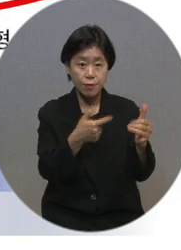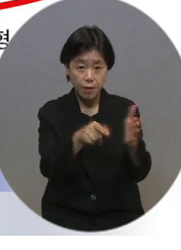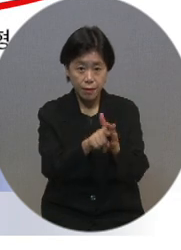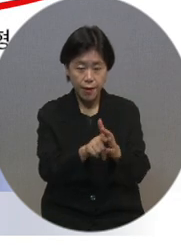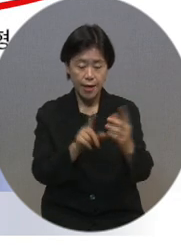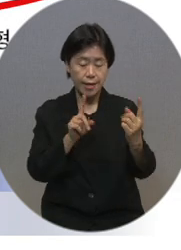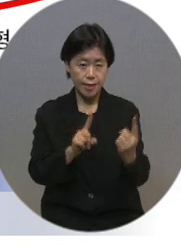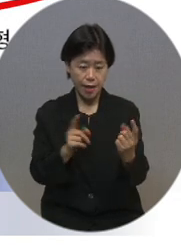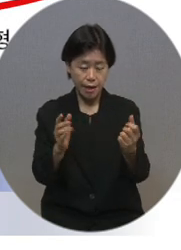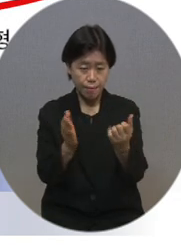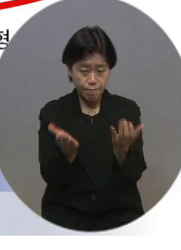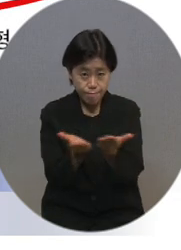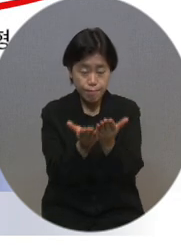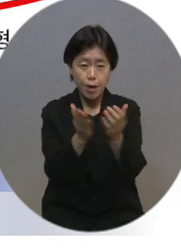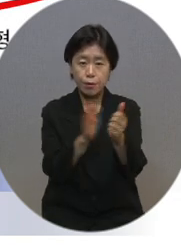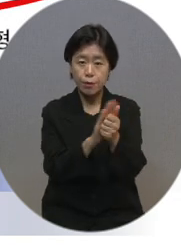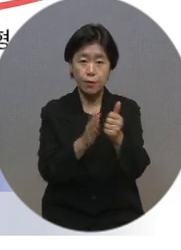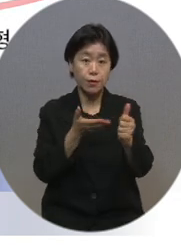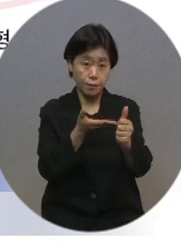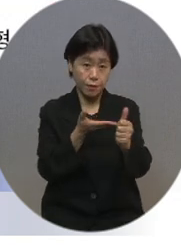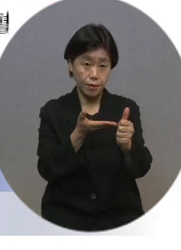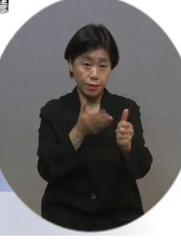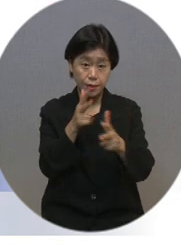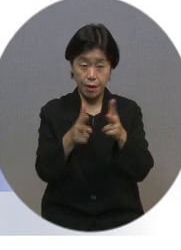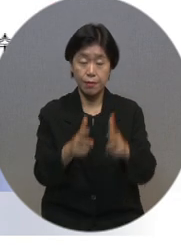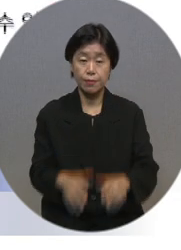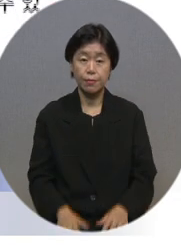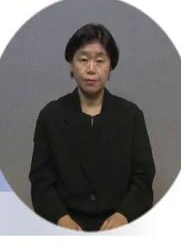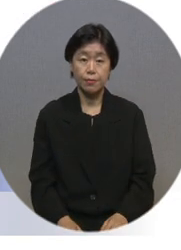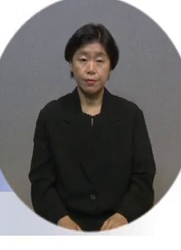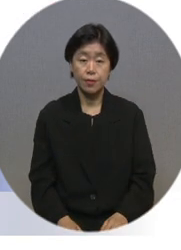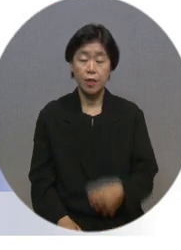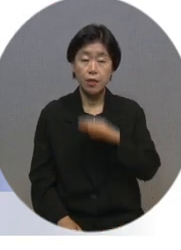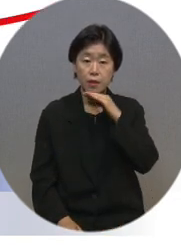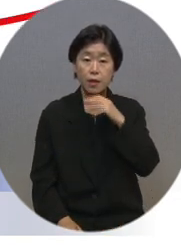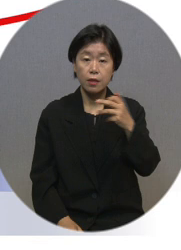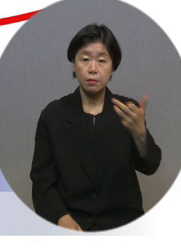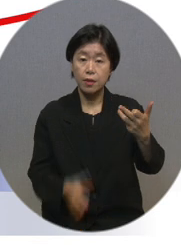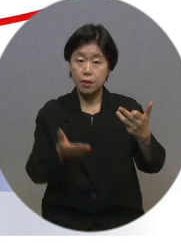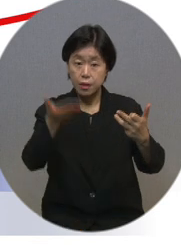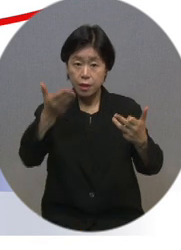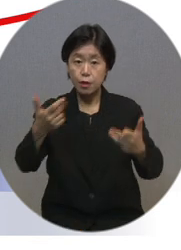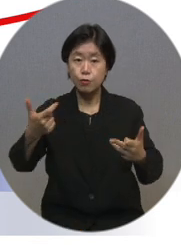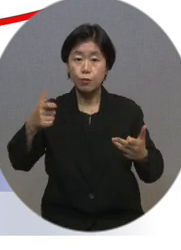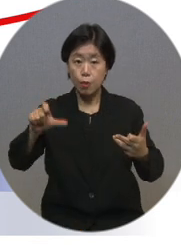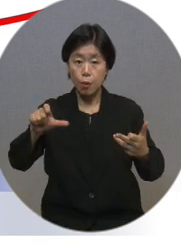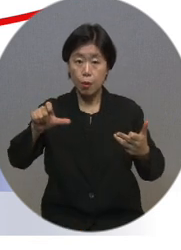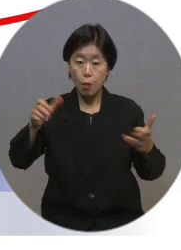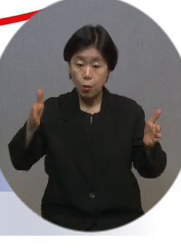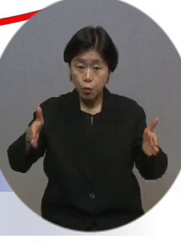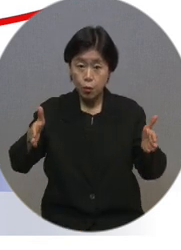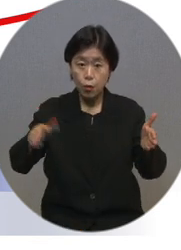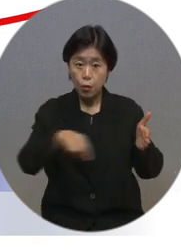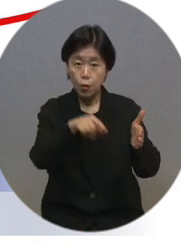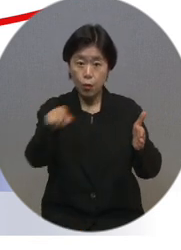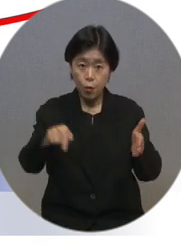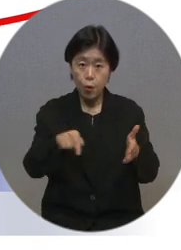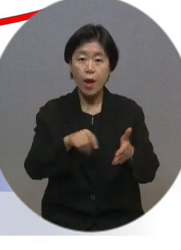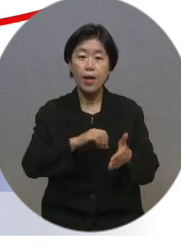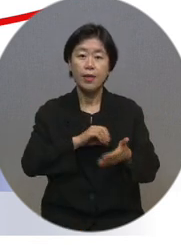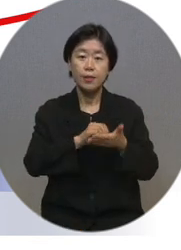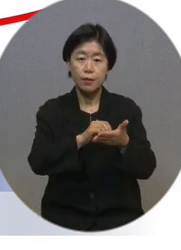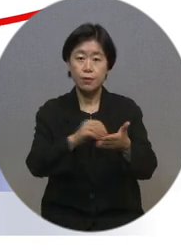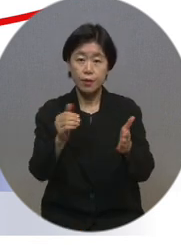1대일 돌봄 서비스를 제공하는 사업인데요 18세 이상 5세 미만 등록 발달 장애인 본인